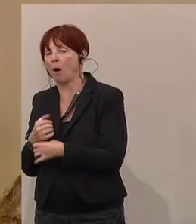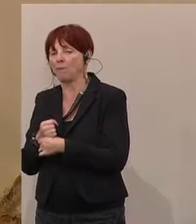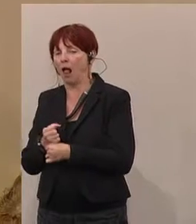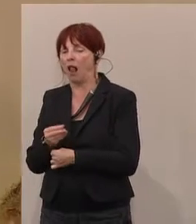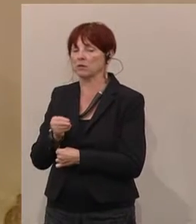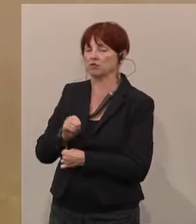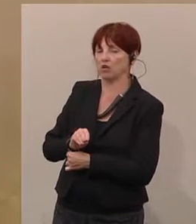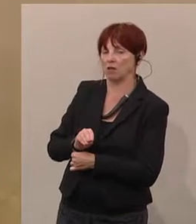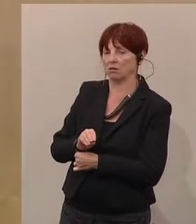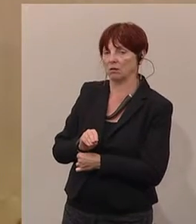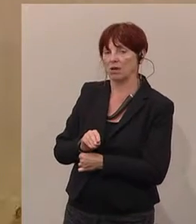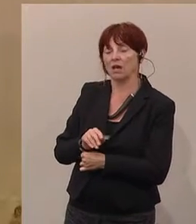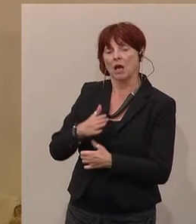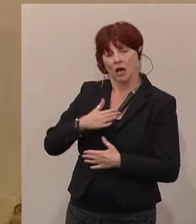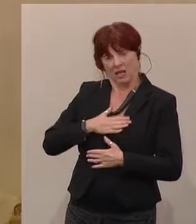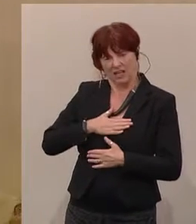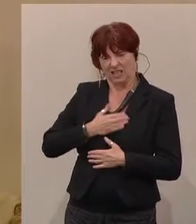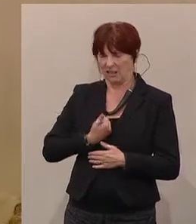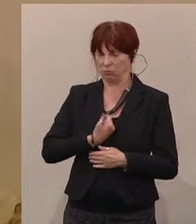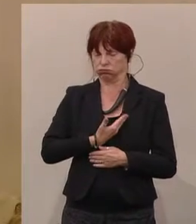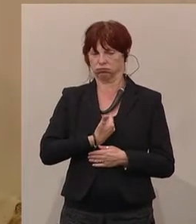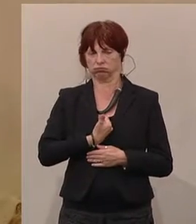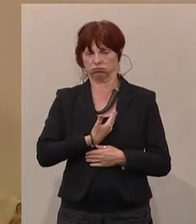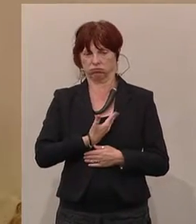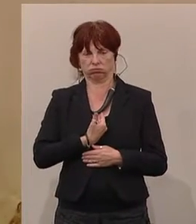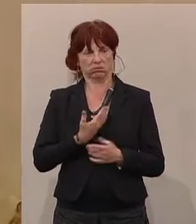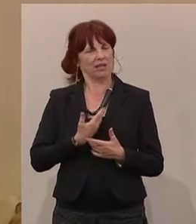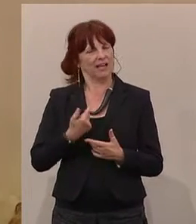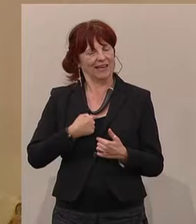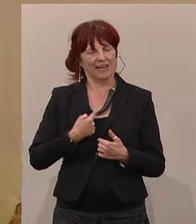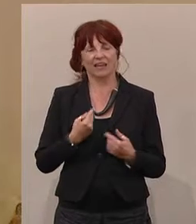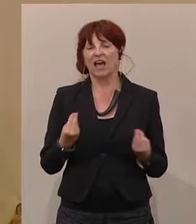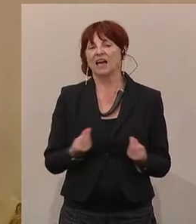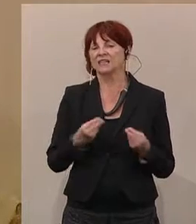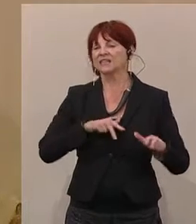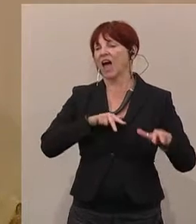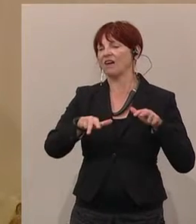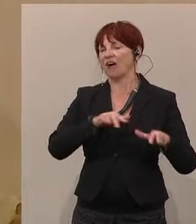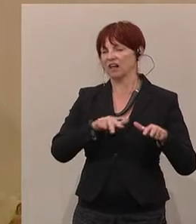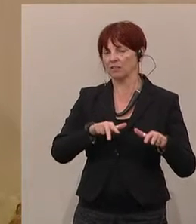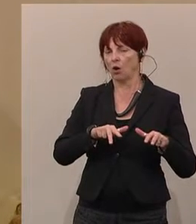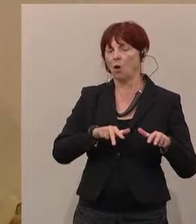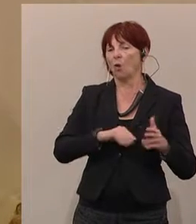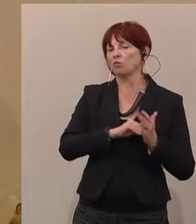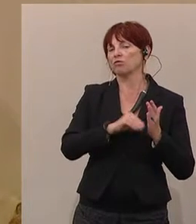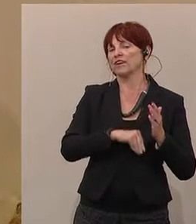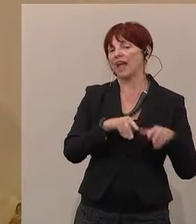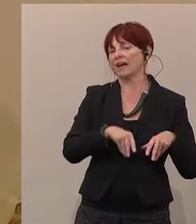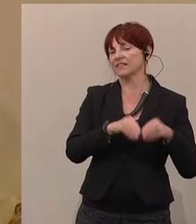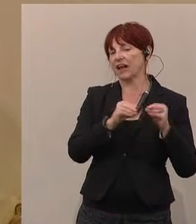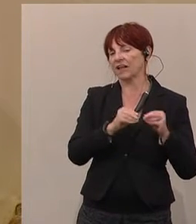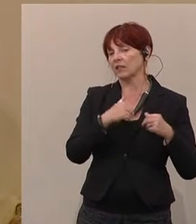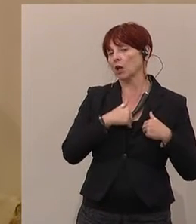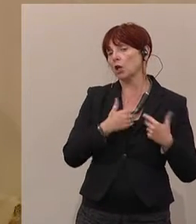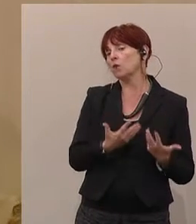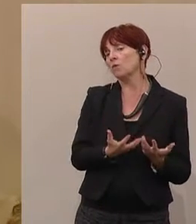Herzen schlagen. Aus der Sicht des Vertragserrichters und Sachwalters, der ich auch selbst persönlich bin, wünsche ich mir natürlich einen